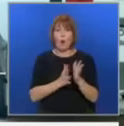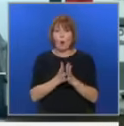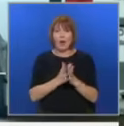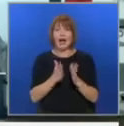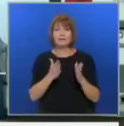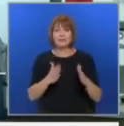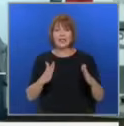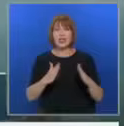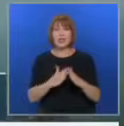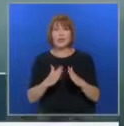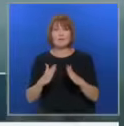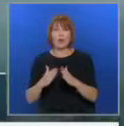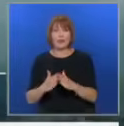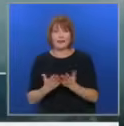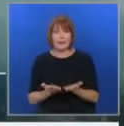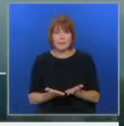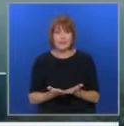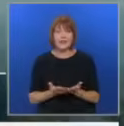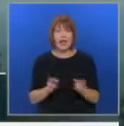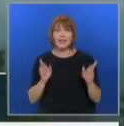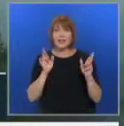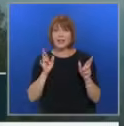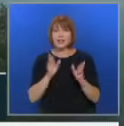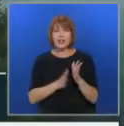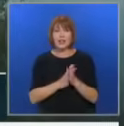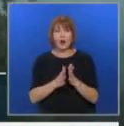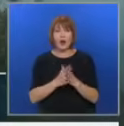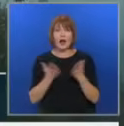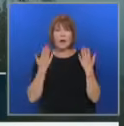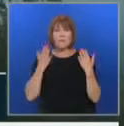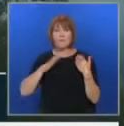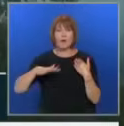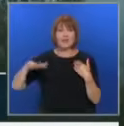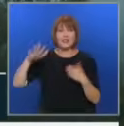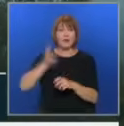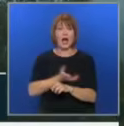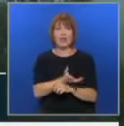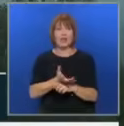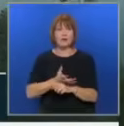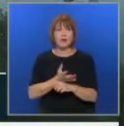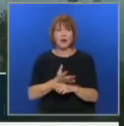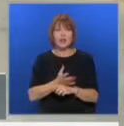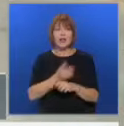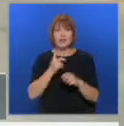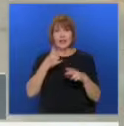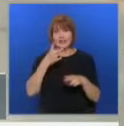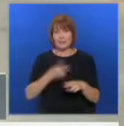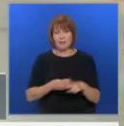се разпространява неконтролируемо. Надеждата на хората е помощта по въздуха да ограничи разпространението на огъня.